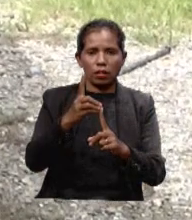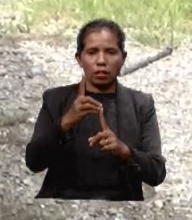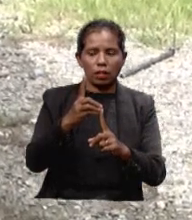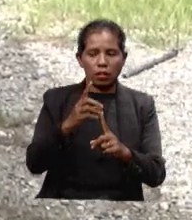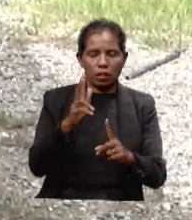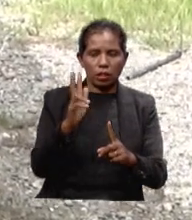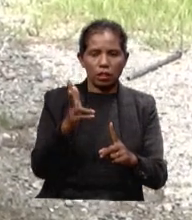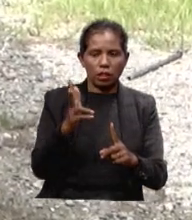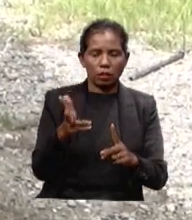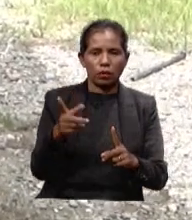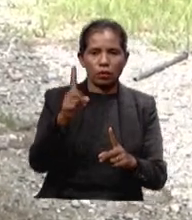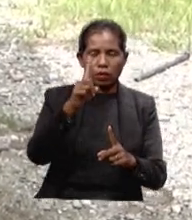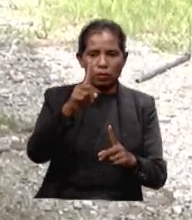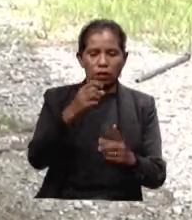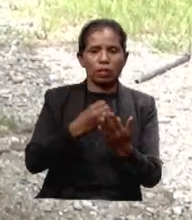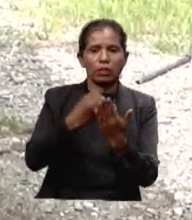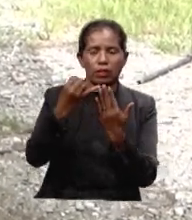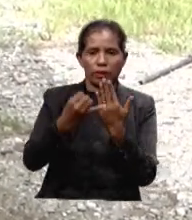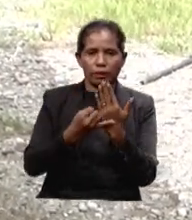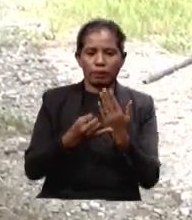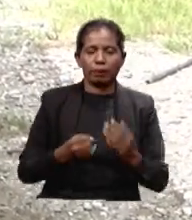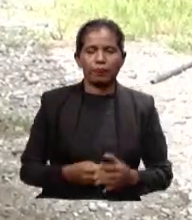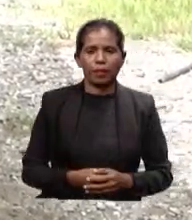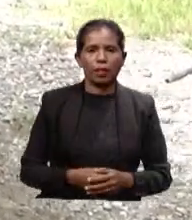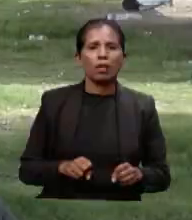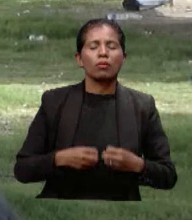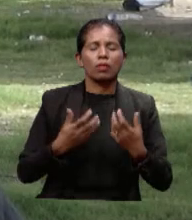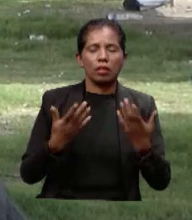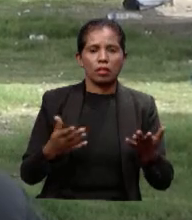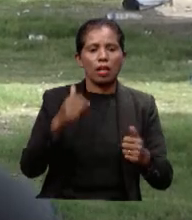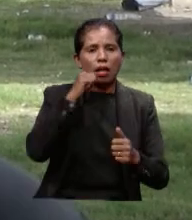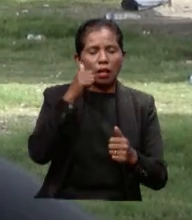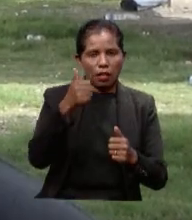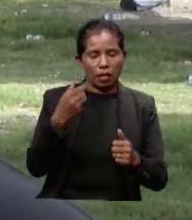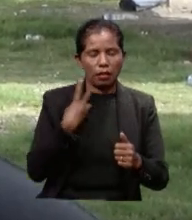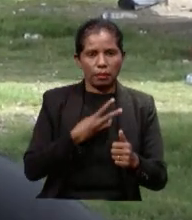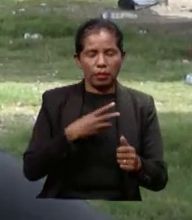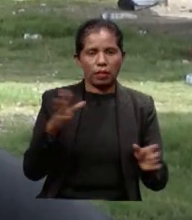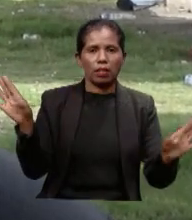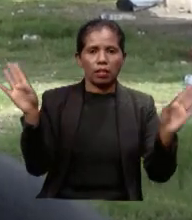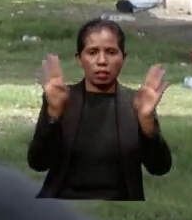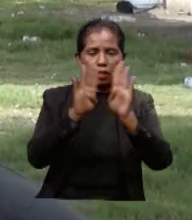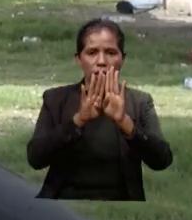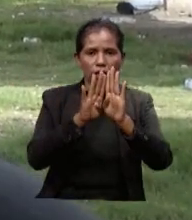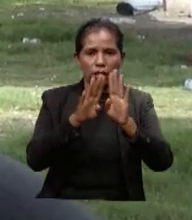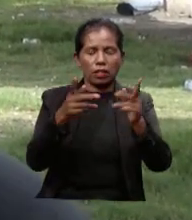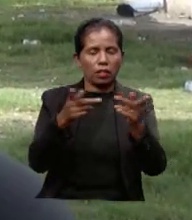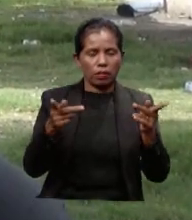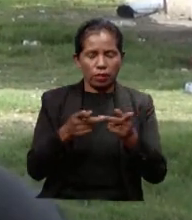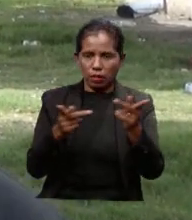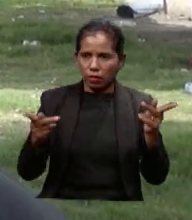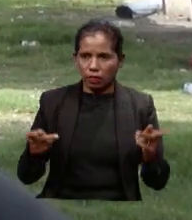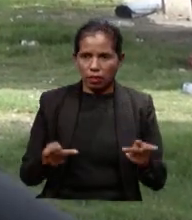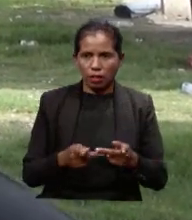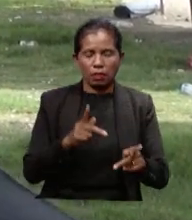31 de janeiro ba asa hola espando para wensa abanser ne ami beletar ka espando ya fatin fatin portang sana para